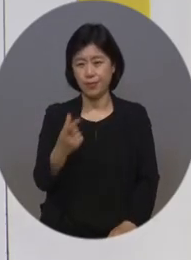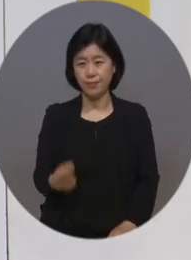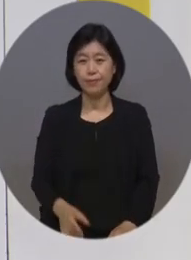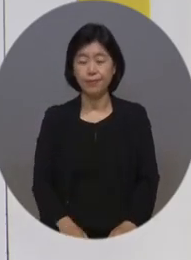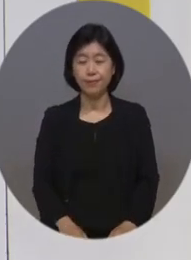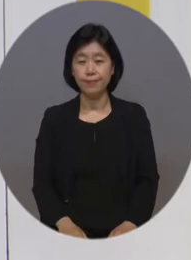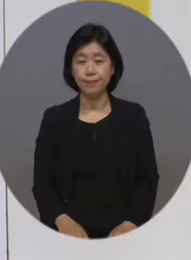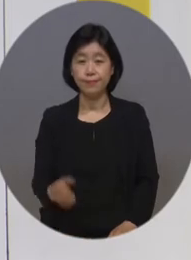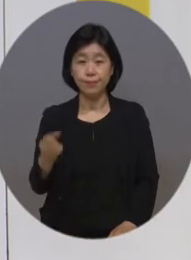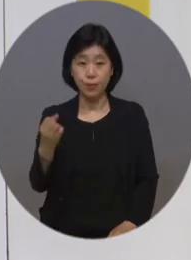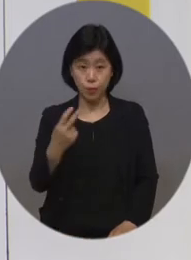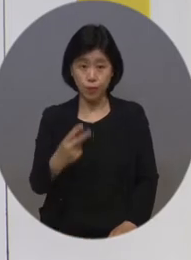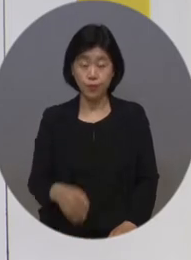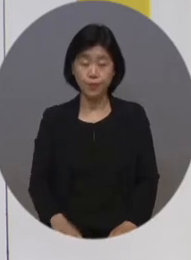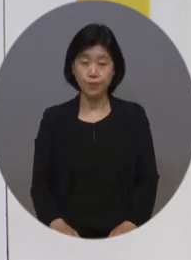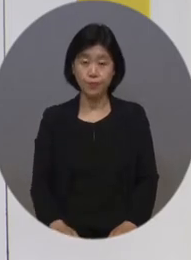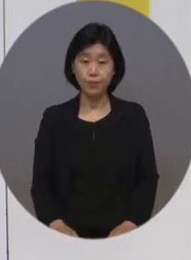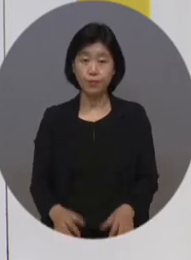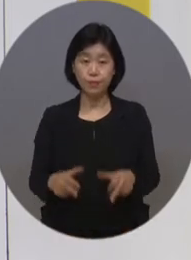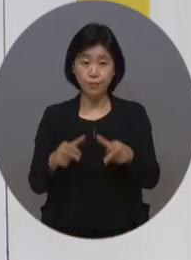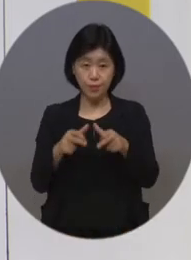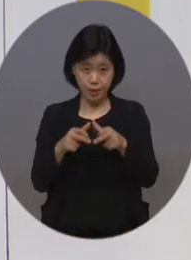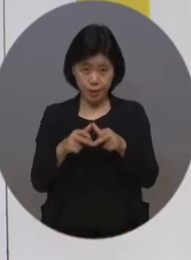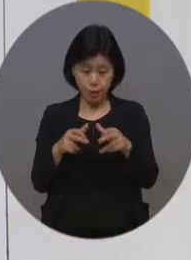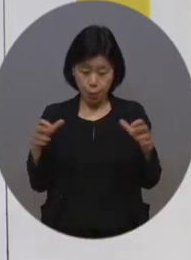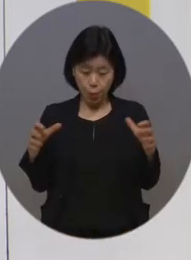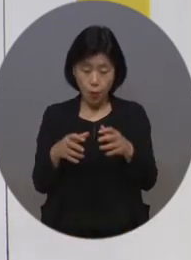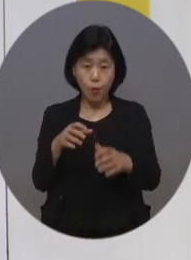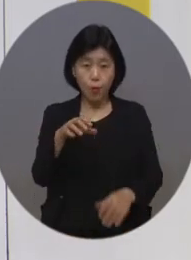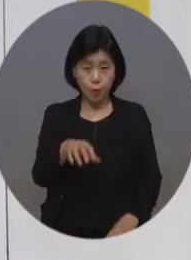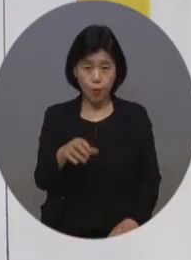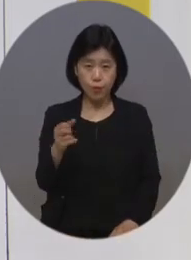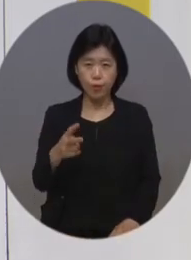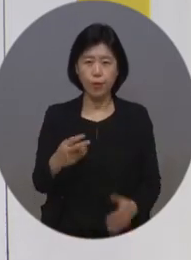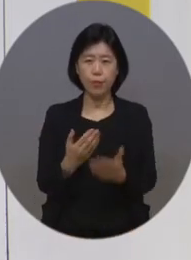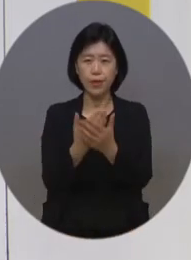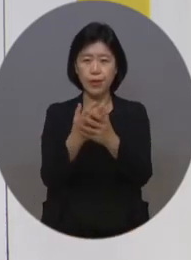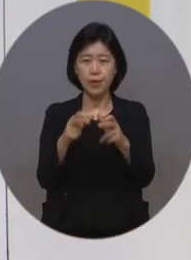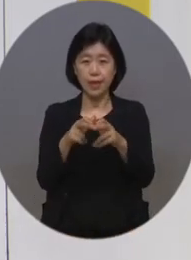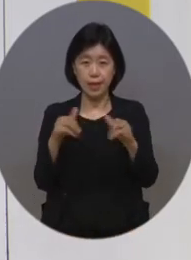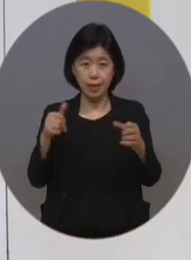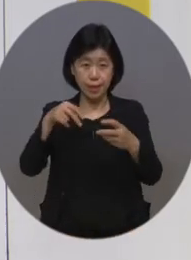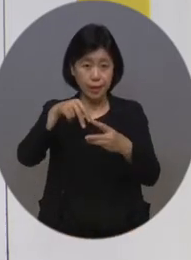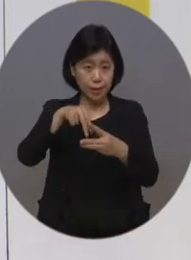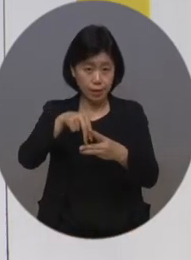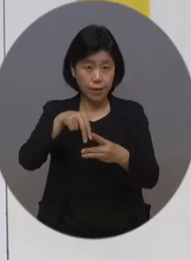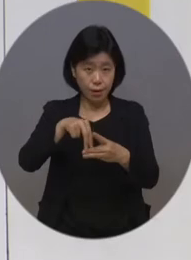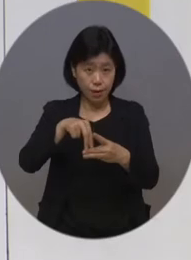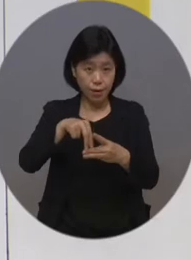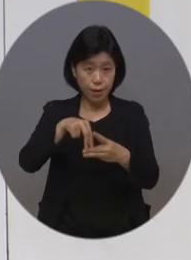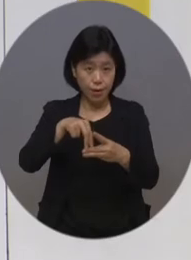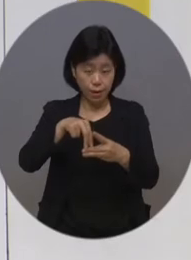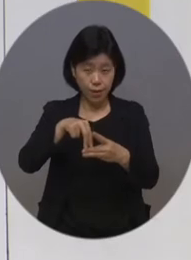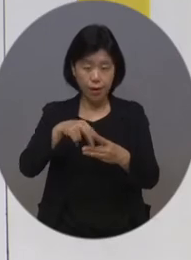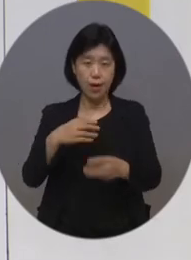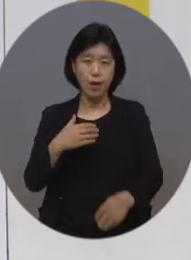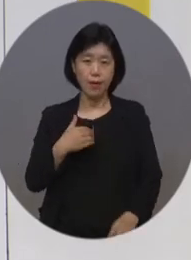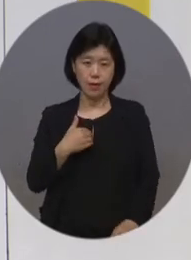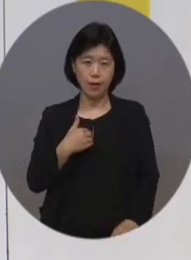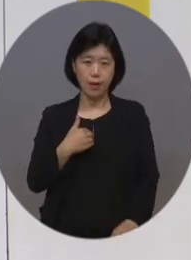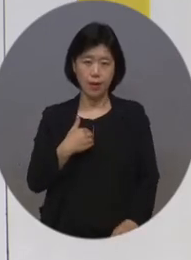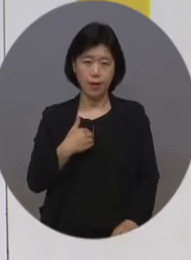저희는 장애인 회관 4 그리고 발달장애인 센터 이것도 제가 취임한 다음의